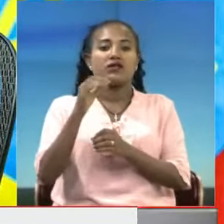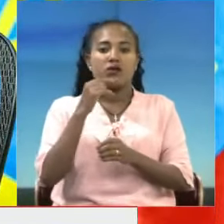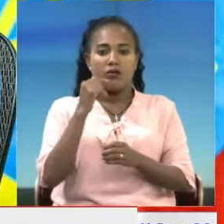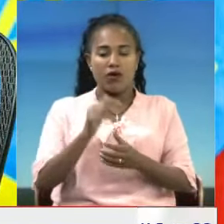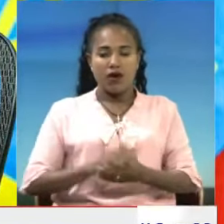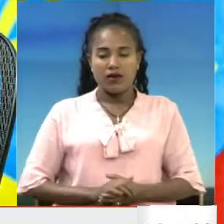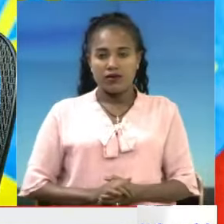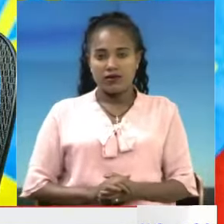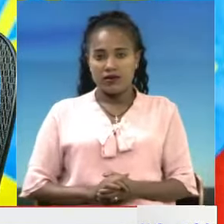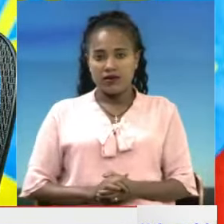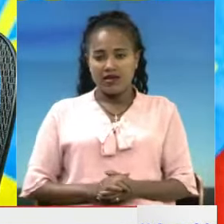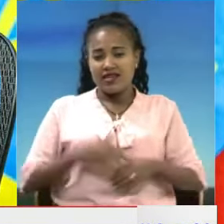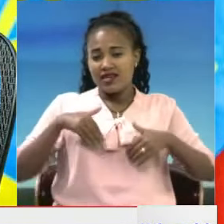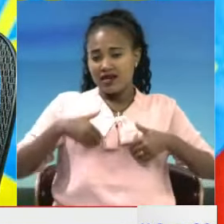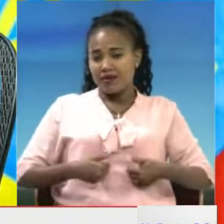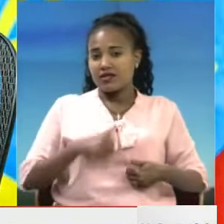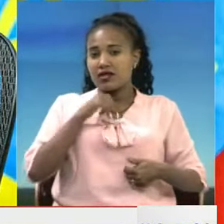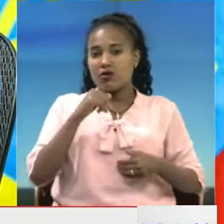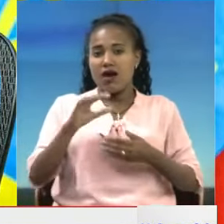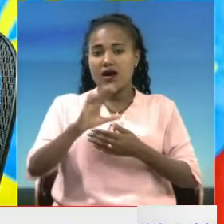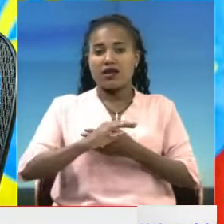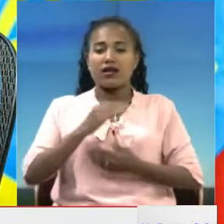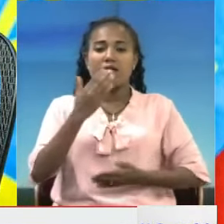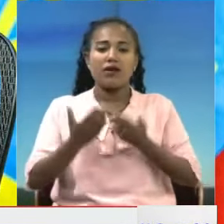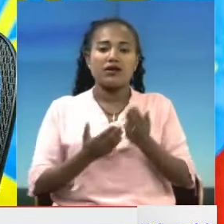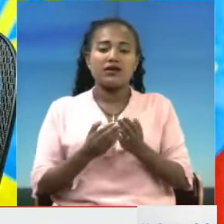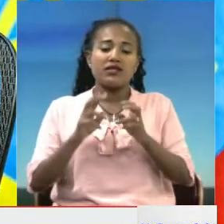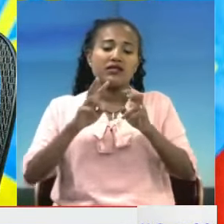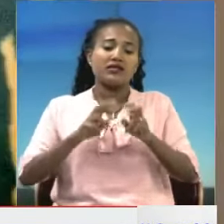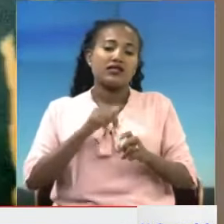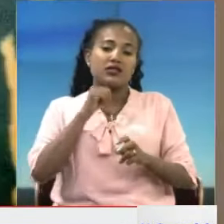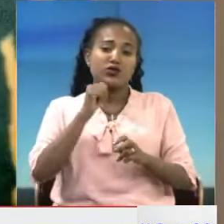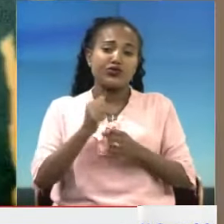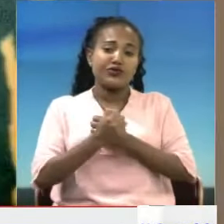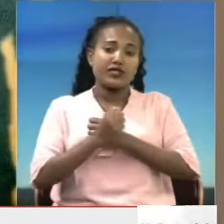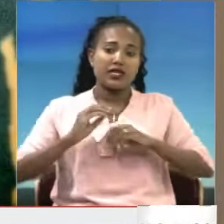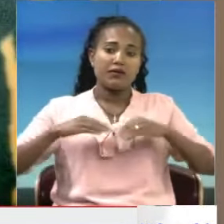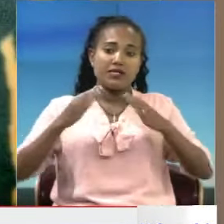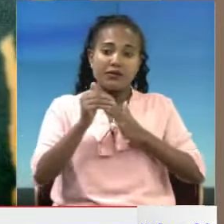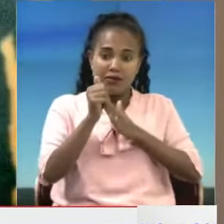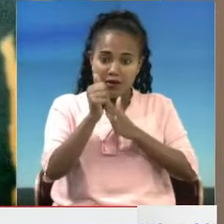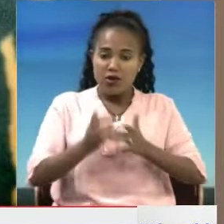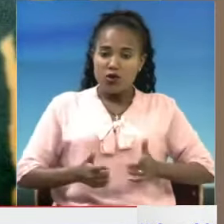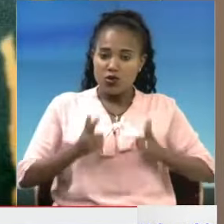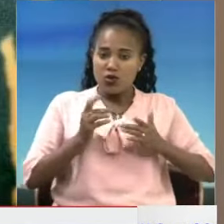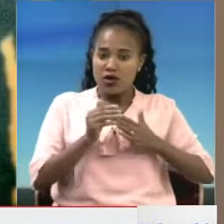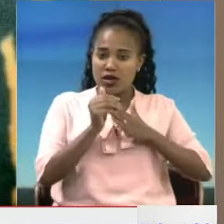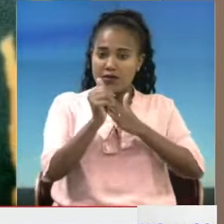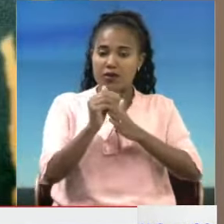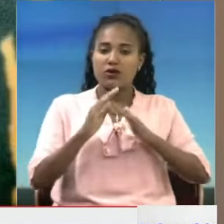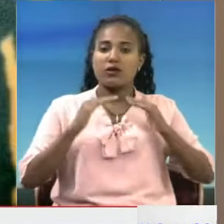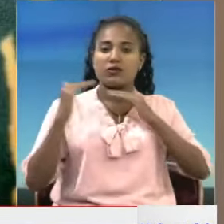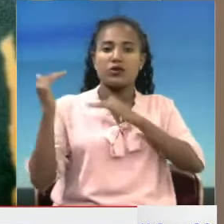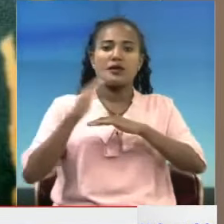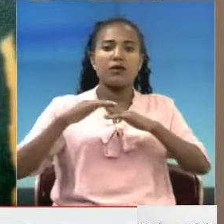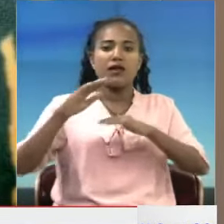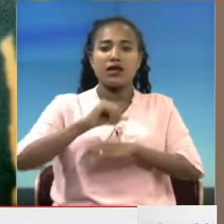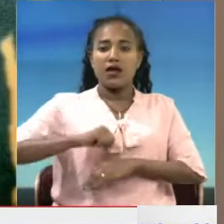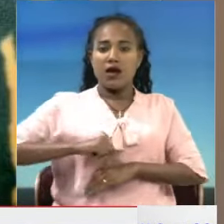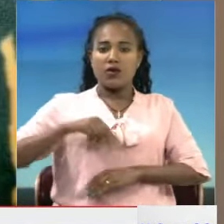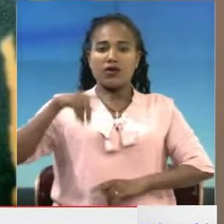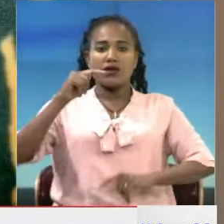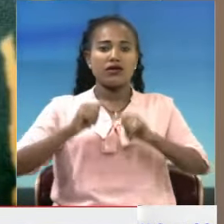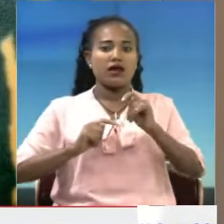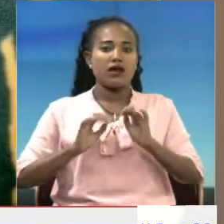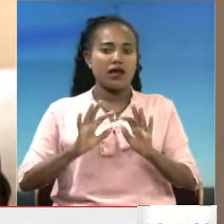ብለዋል። ታከተኝ ሳይሉ ሀገርን ከማገልገል ሳይሰስቱ ፍቅርን ከመስጠት በመርህ ኑሮ ለመርህ ከመሰዋት የበለጠ አኩሪ